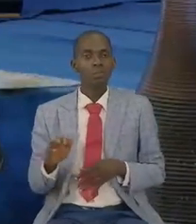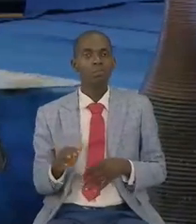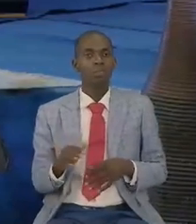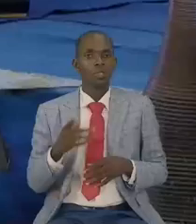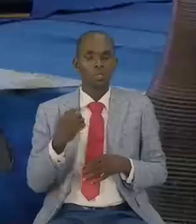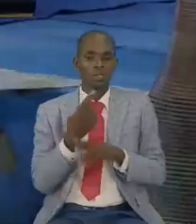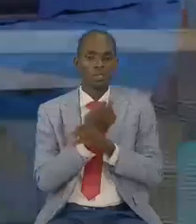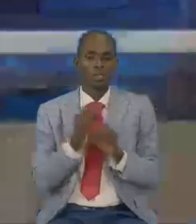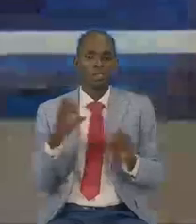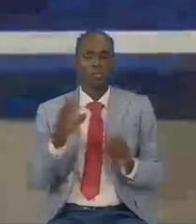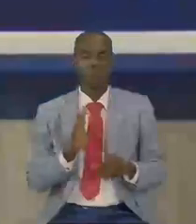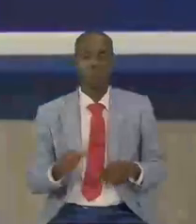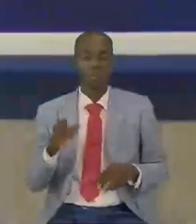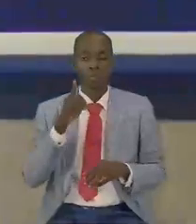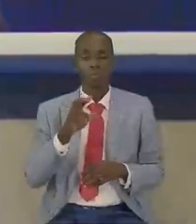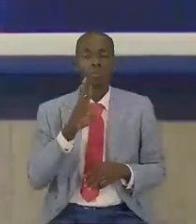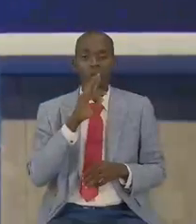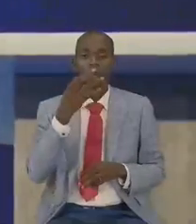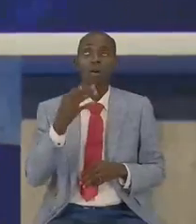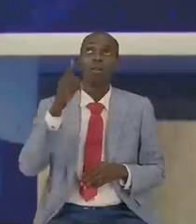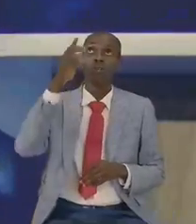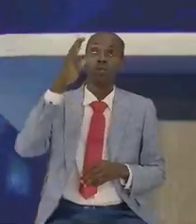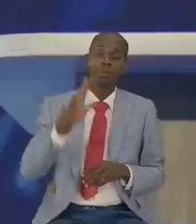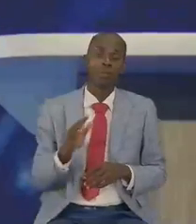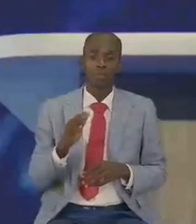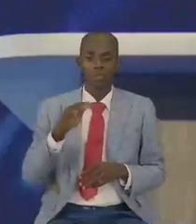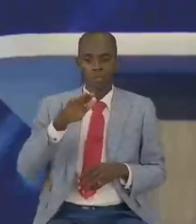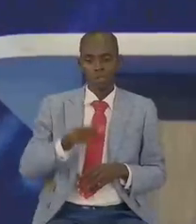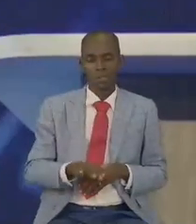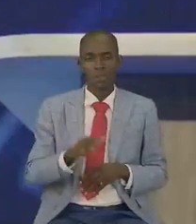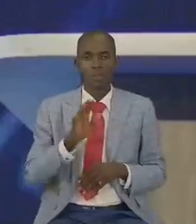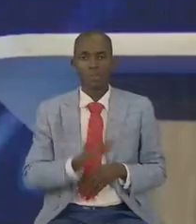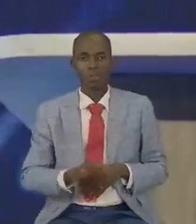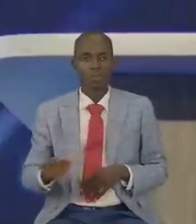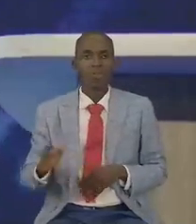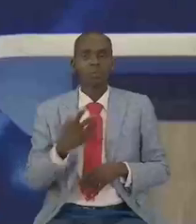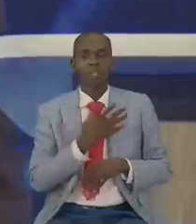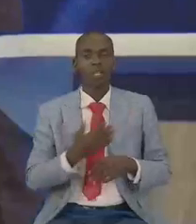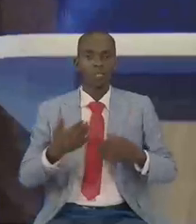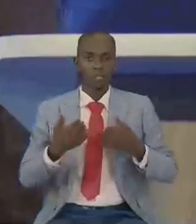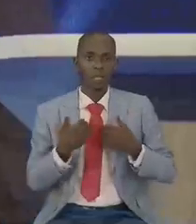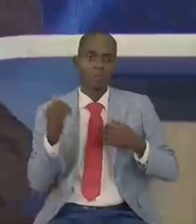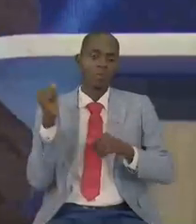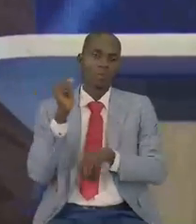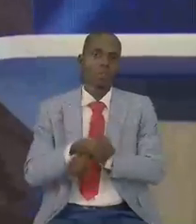racheté. Vous êtes de Dieu, petits enfants, et vous les avez vaincus.